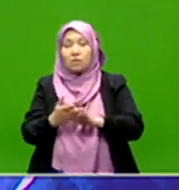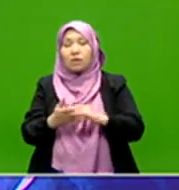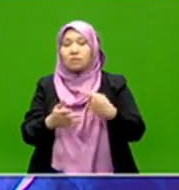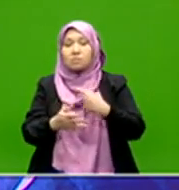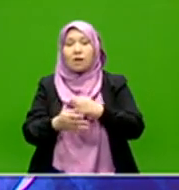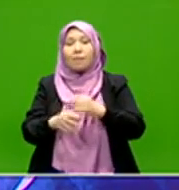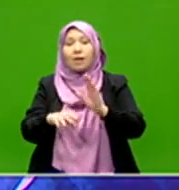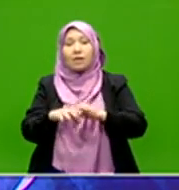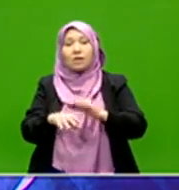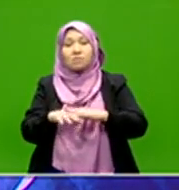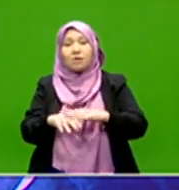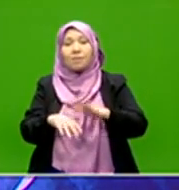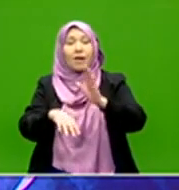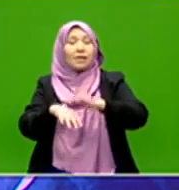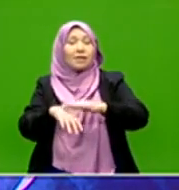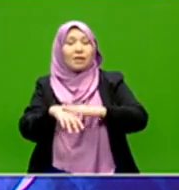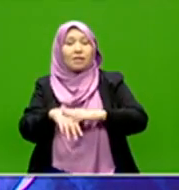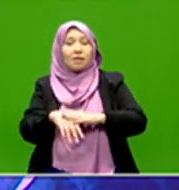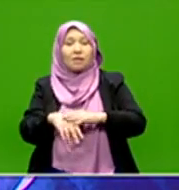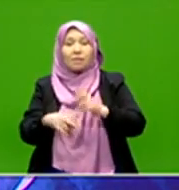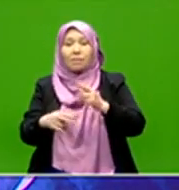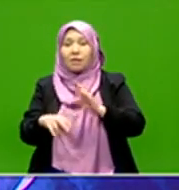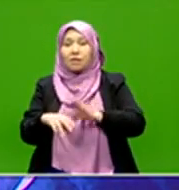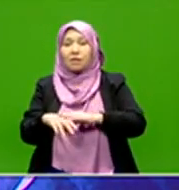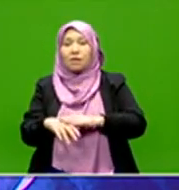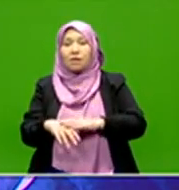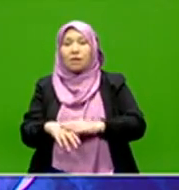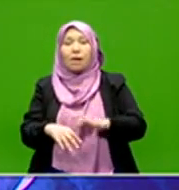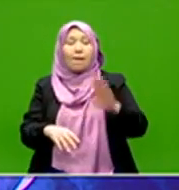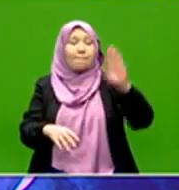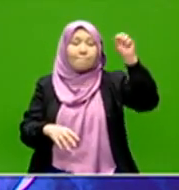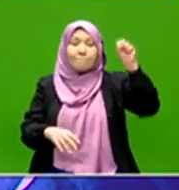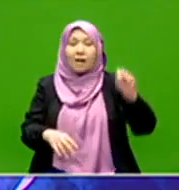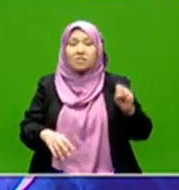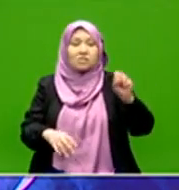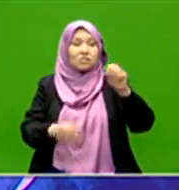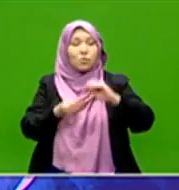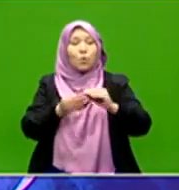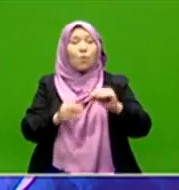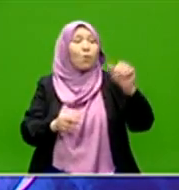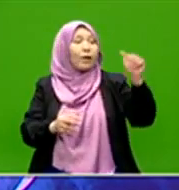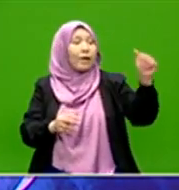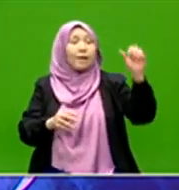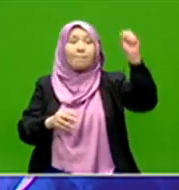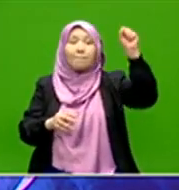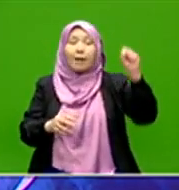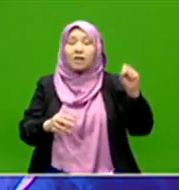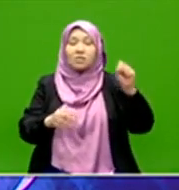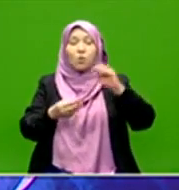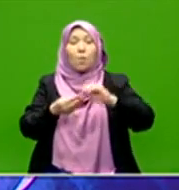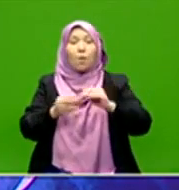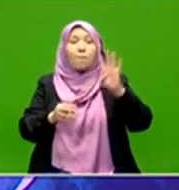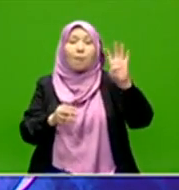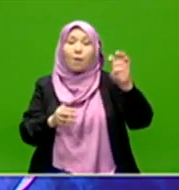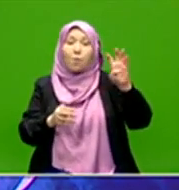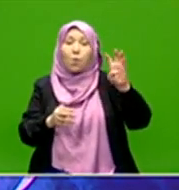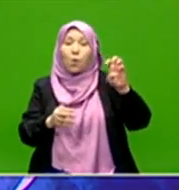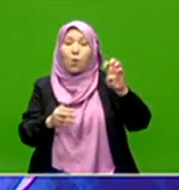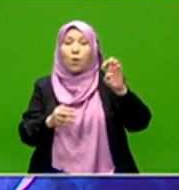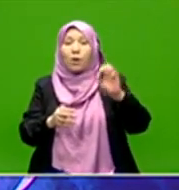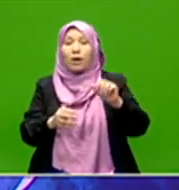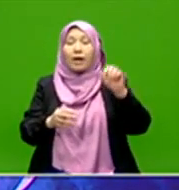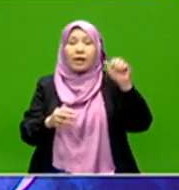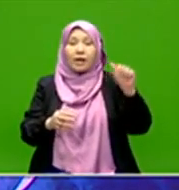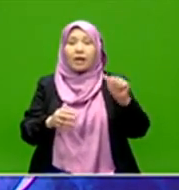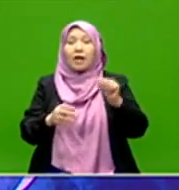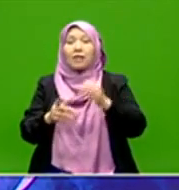contohlah, ataupun dipanggil nentek kita tu. Bas nombor A, contoh. Bas nombor 40. A, kandang A,